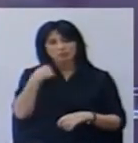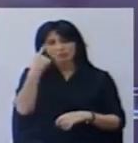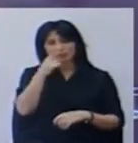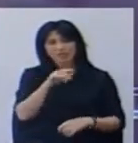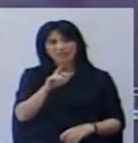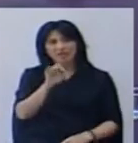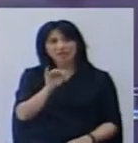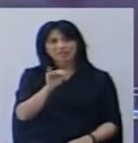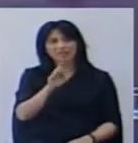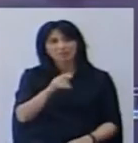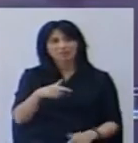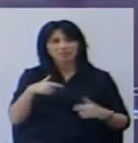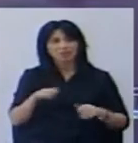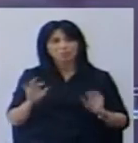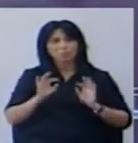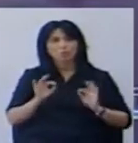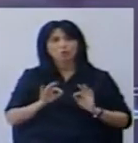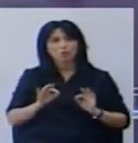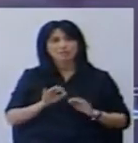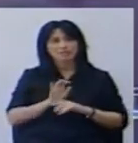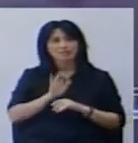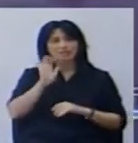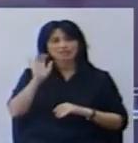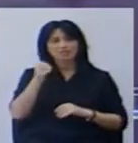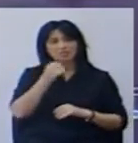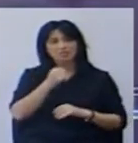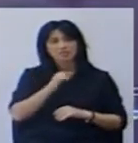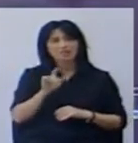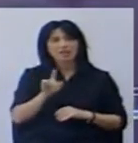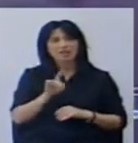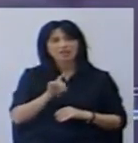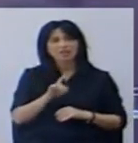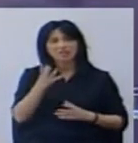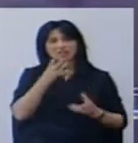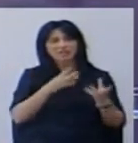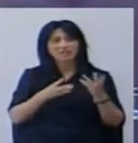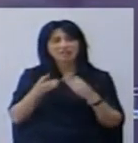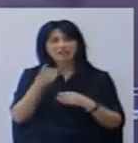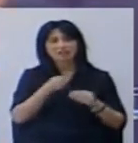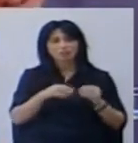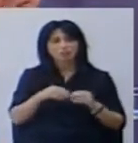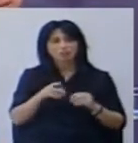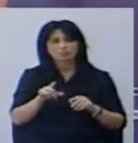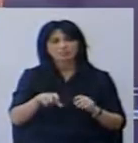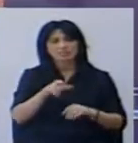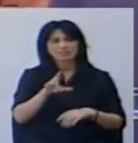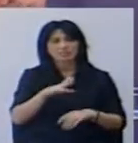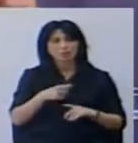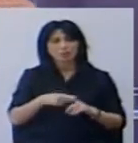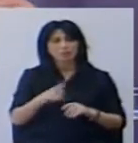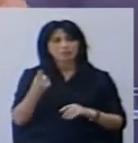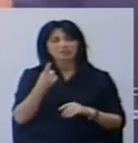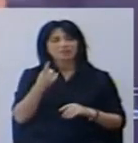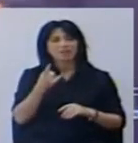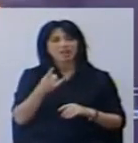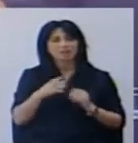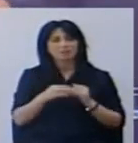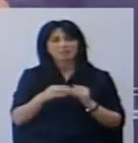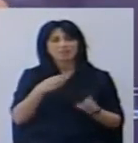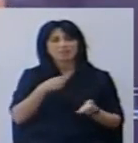ნატო ქათამაძემ გენერალურ პროკურატურაში გადავაგზავნე მასალები, რადგანაც თაღლითური გზით იყო პირველად ეს